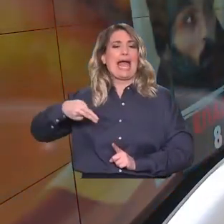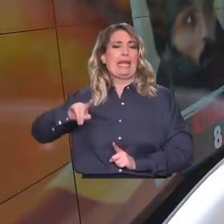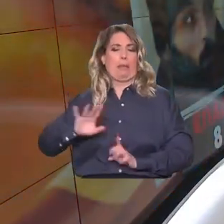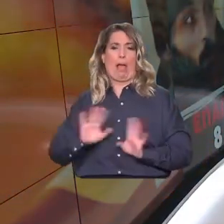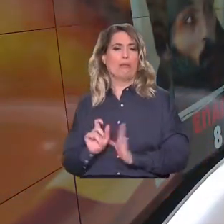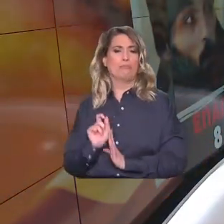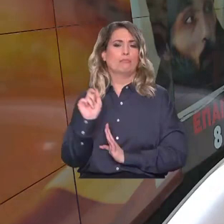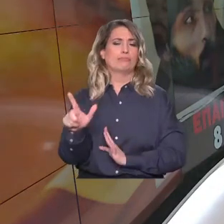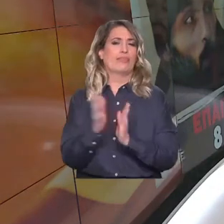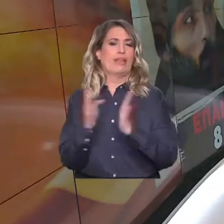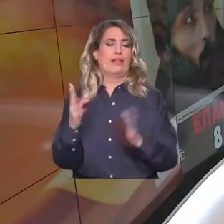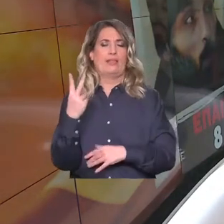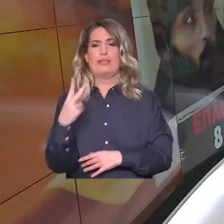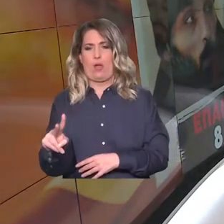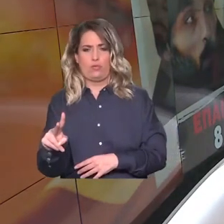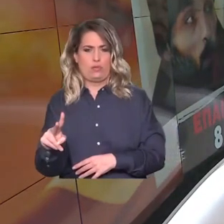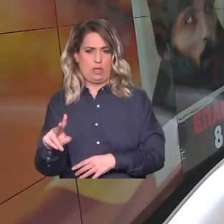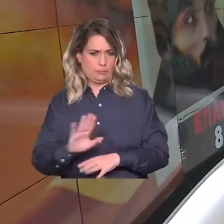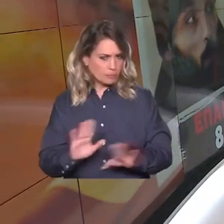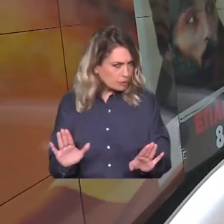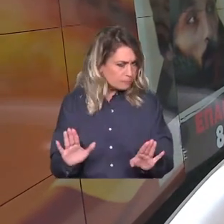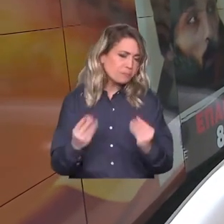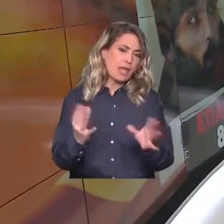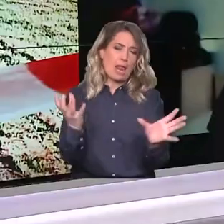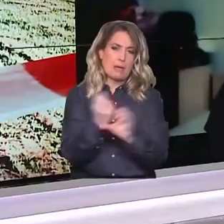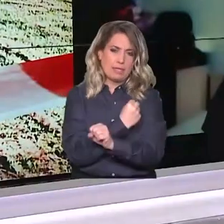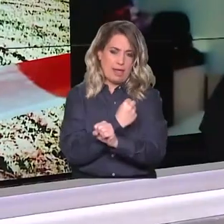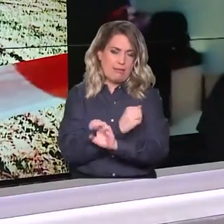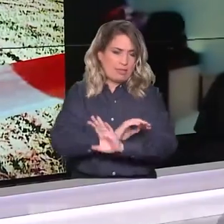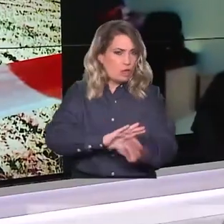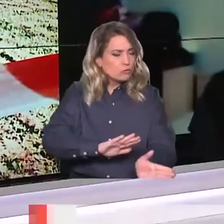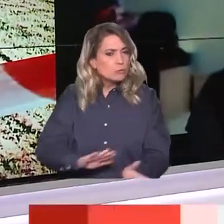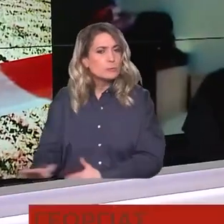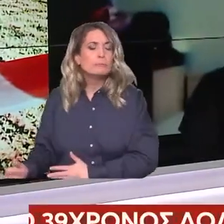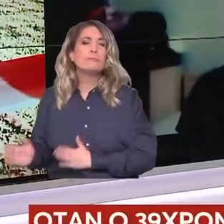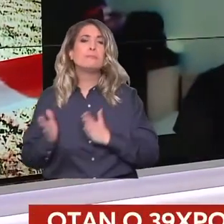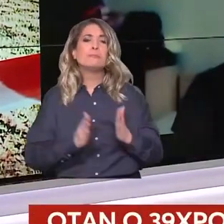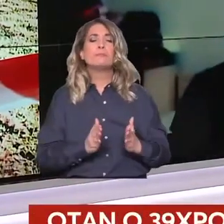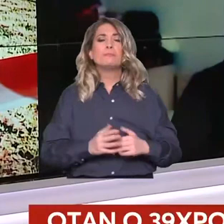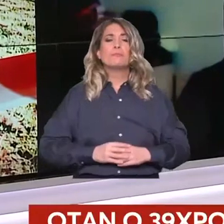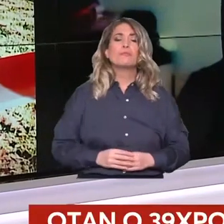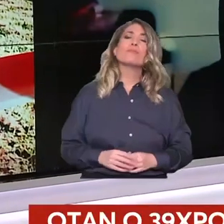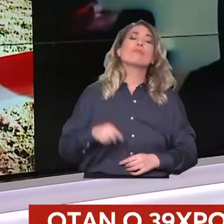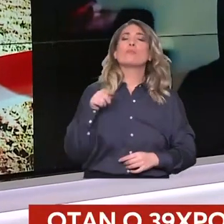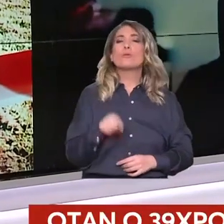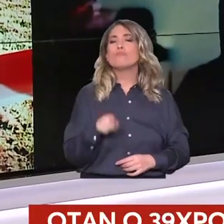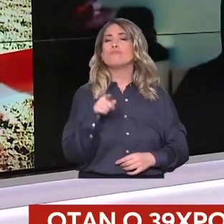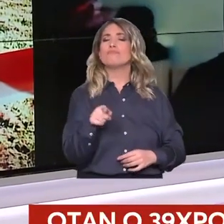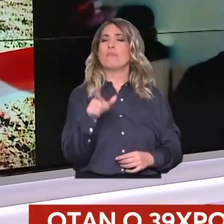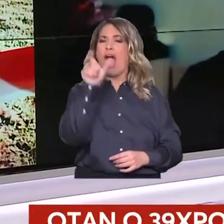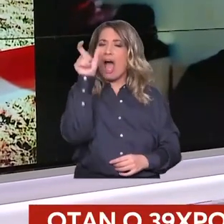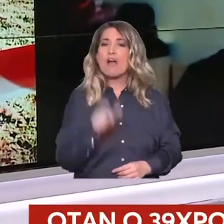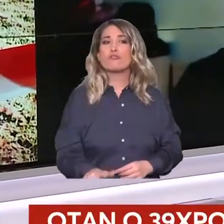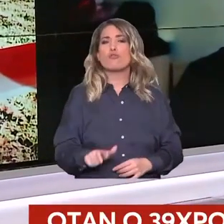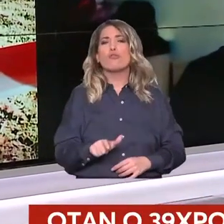θέατρο. Μια εβδομάδα τώρα. Έχει κάνει ό,τι έχει κάνει και έχει βγει παντού για να